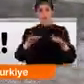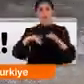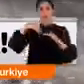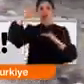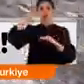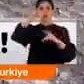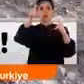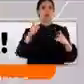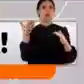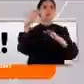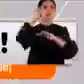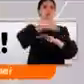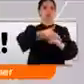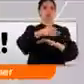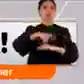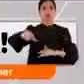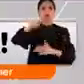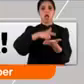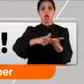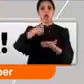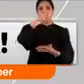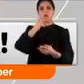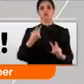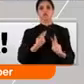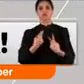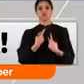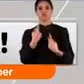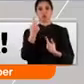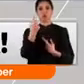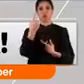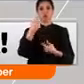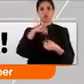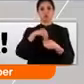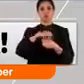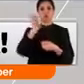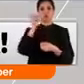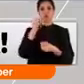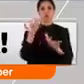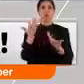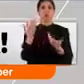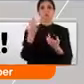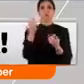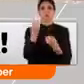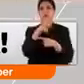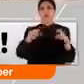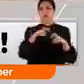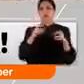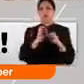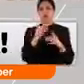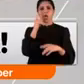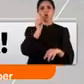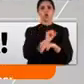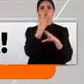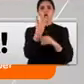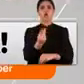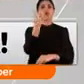da oraya ulaştılar. Arazi de bizim köyümüzün arazisi. Taşın kayanın içinde hazine, başka defineden başka ne arayacaklar? Gözaltına alınan